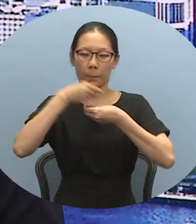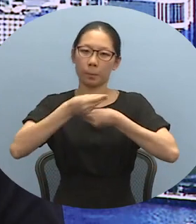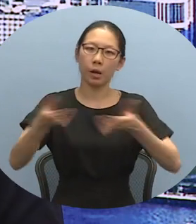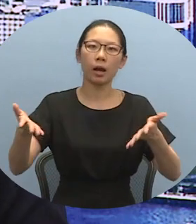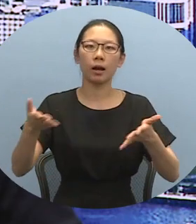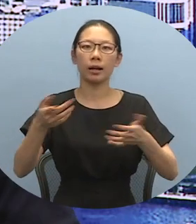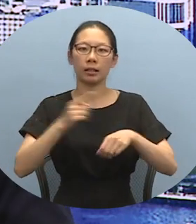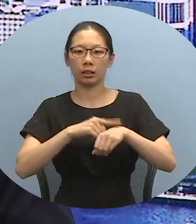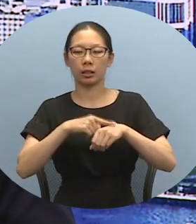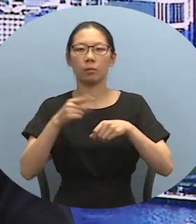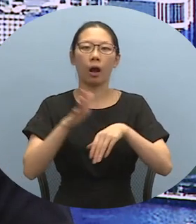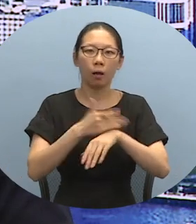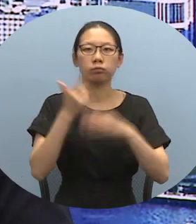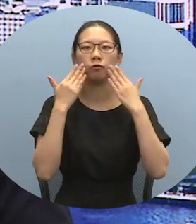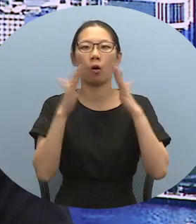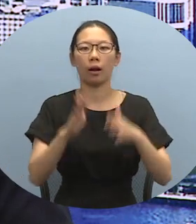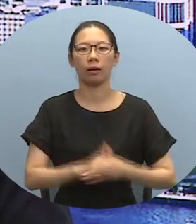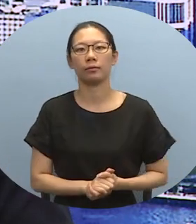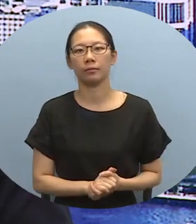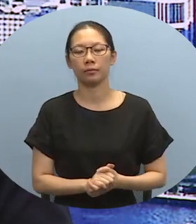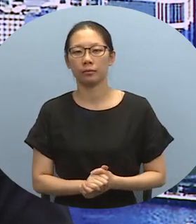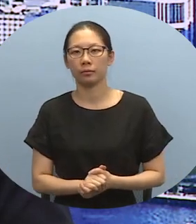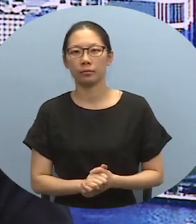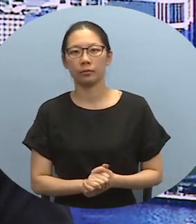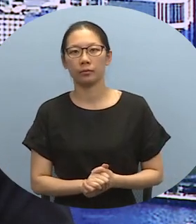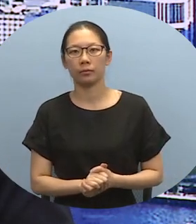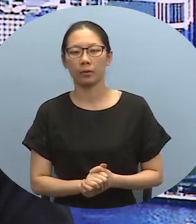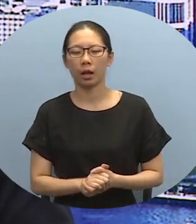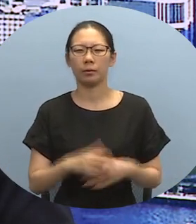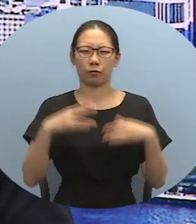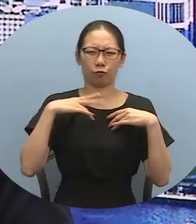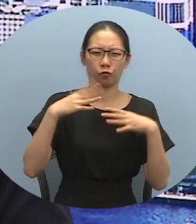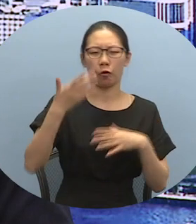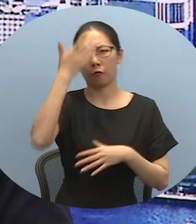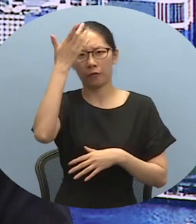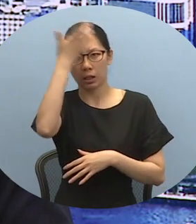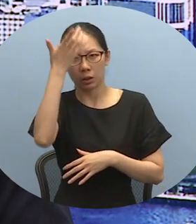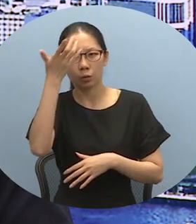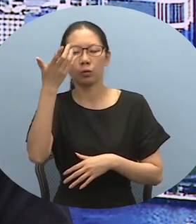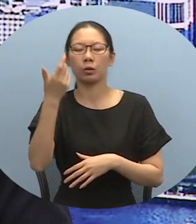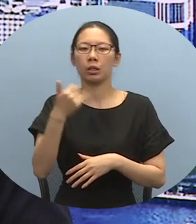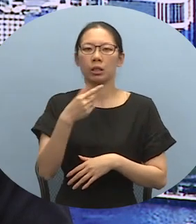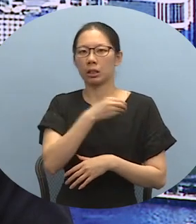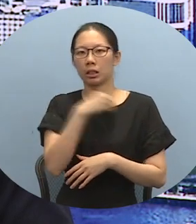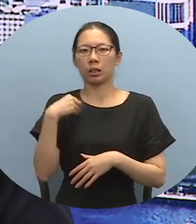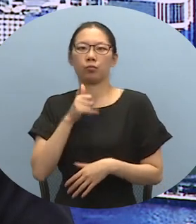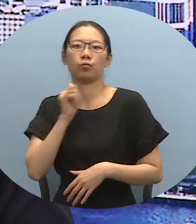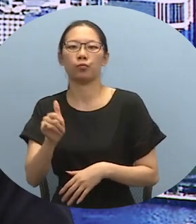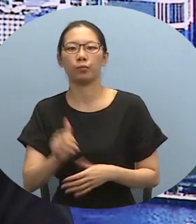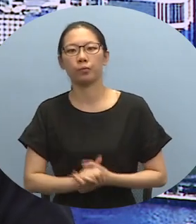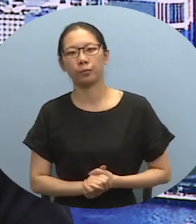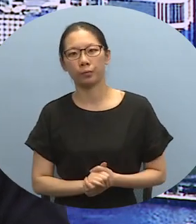係放咗假嘅。咁佢咁啱咧，都係有啲唔舒服，發燒咧，就去咗睇私家醫生。咁後尾